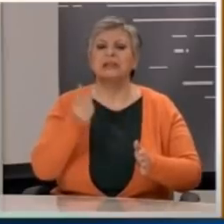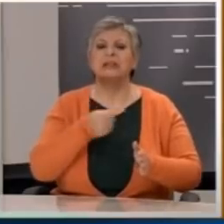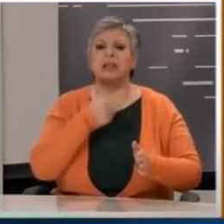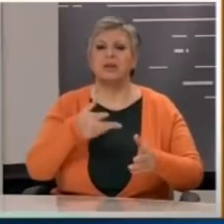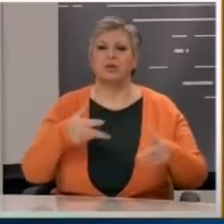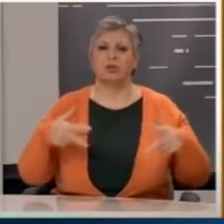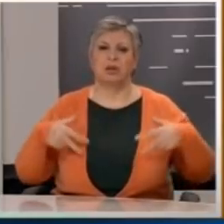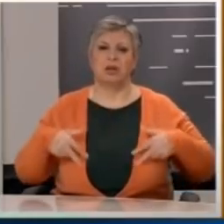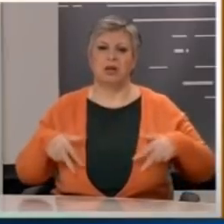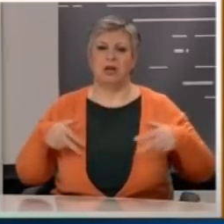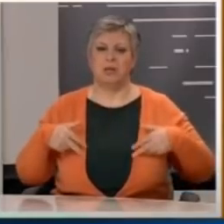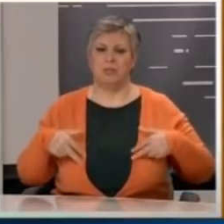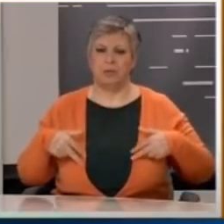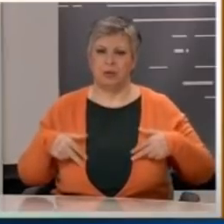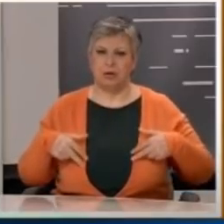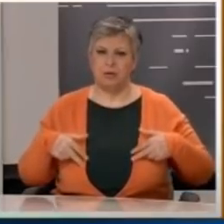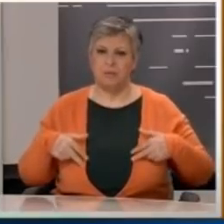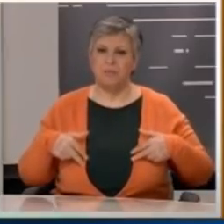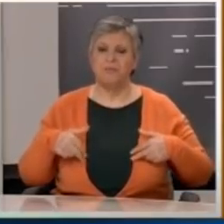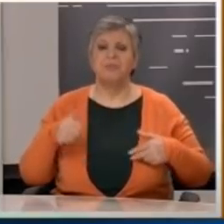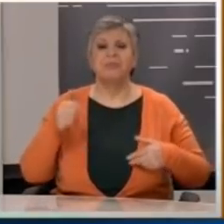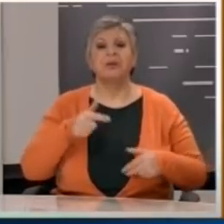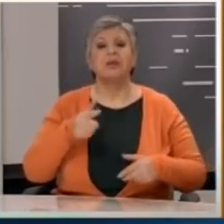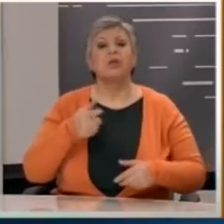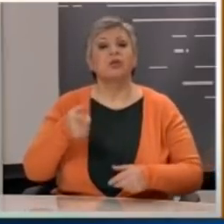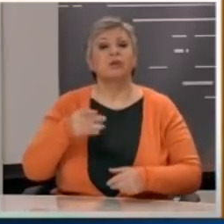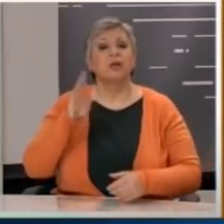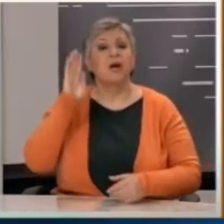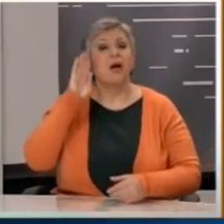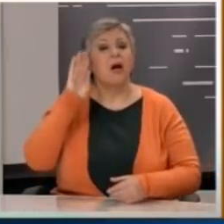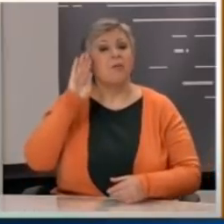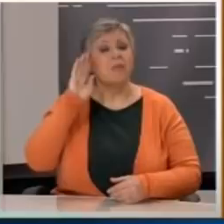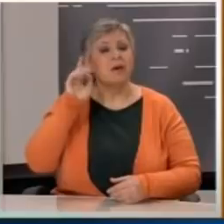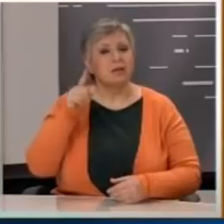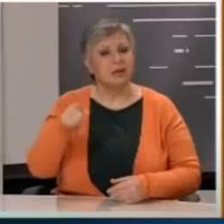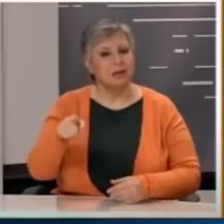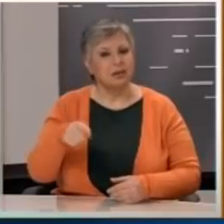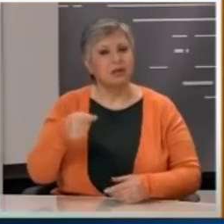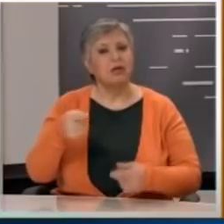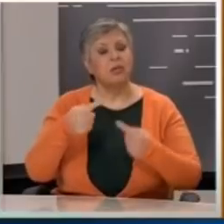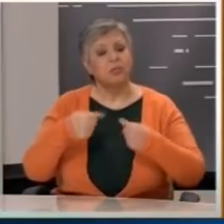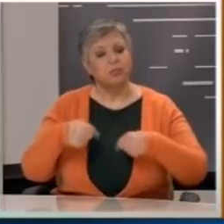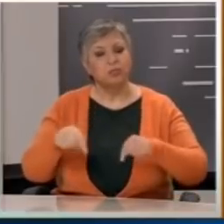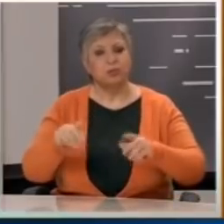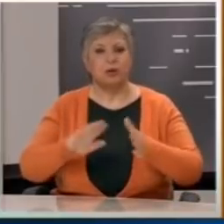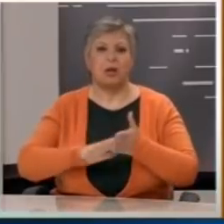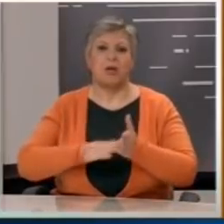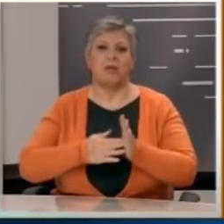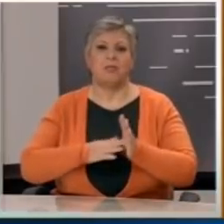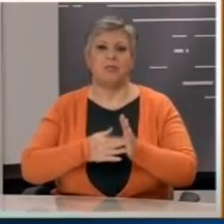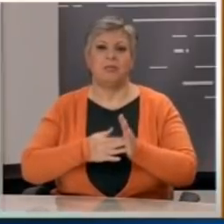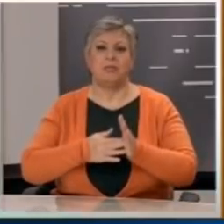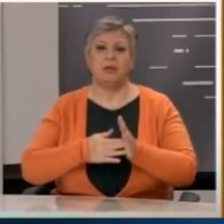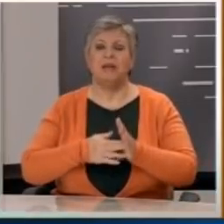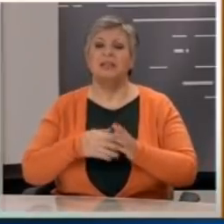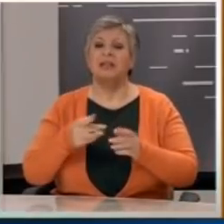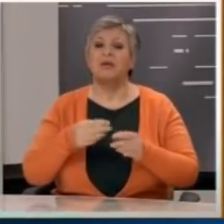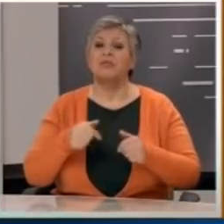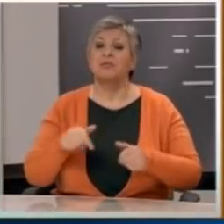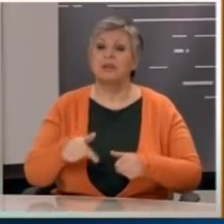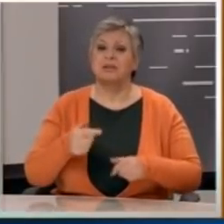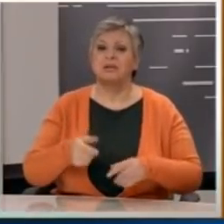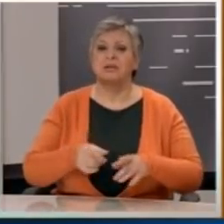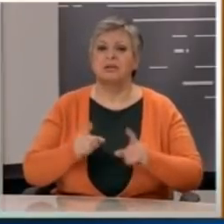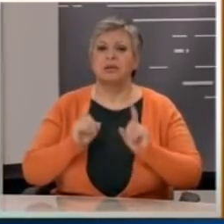ο υπηρεσιακός παράγων. Ενώ λέει, εμείς στην Αμερική έχουμε υπηρεσιακά συμβουλία τα οποία όταν